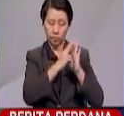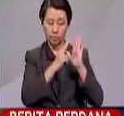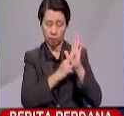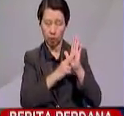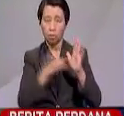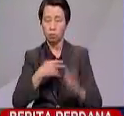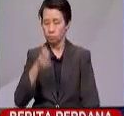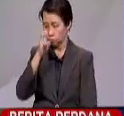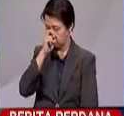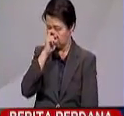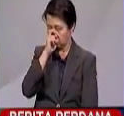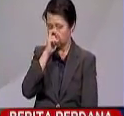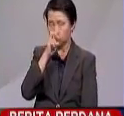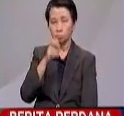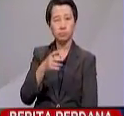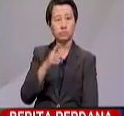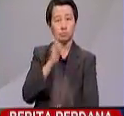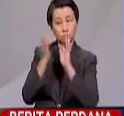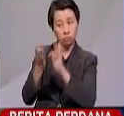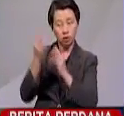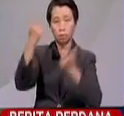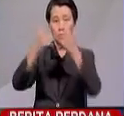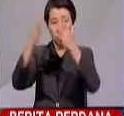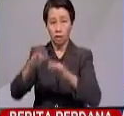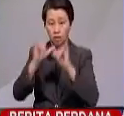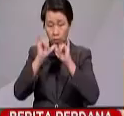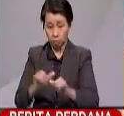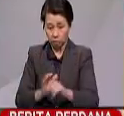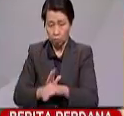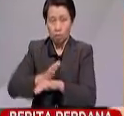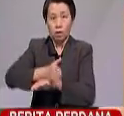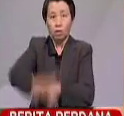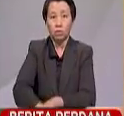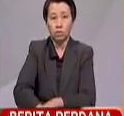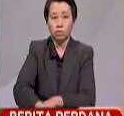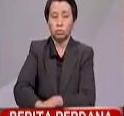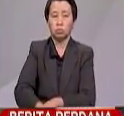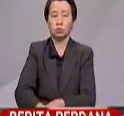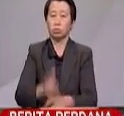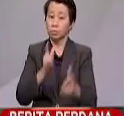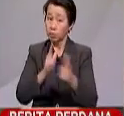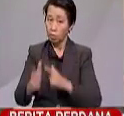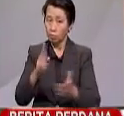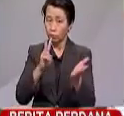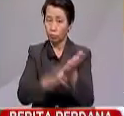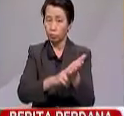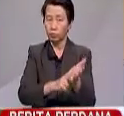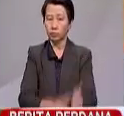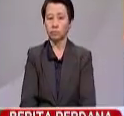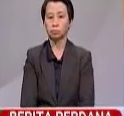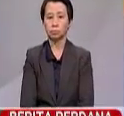undang-undang dan penguatkuasaan ketat terhadap pelancong yang tinggal melebihi tempoh kebenaran visa.